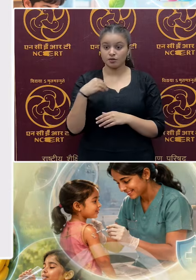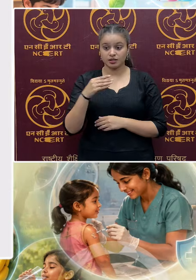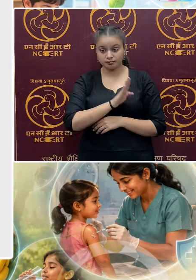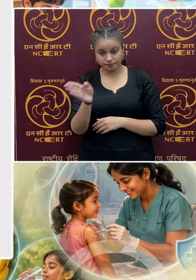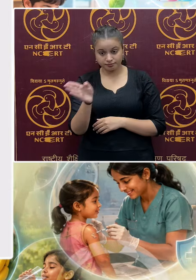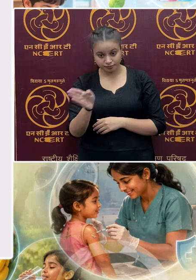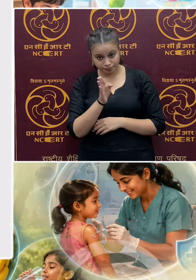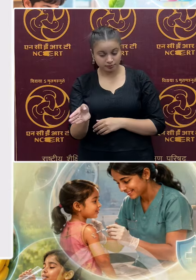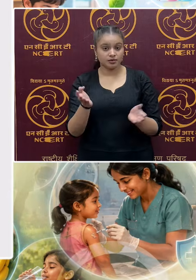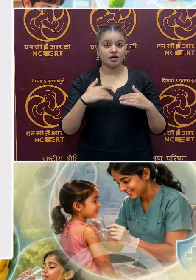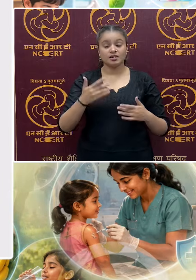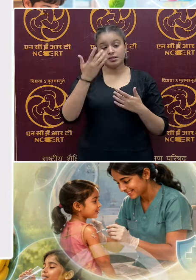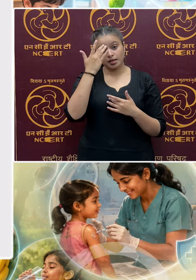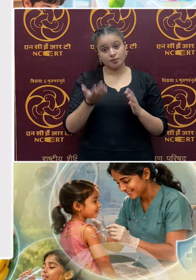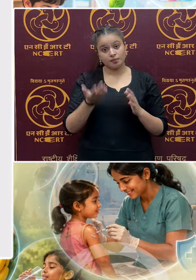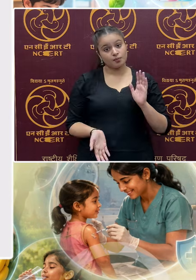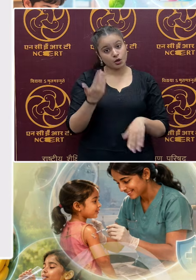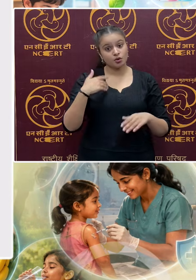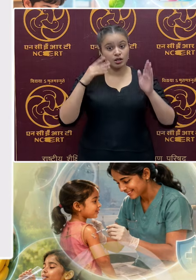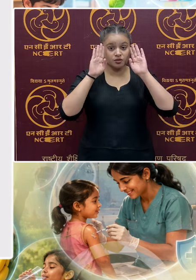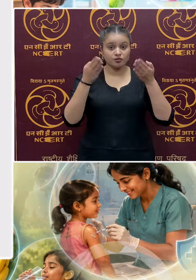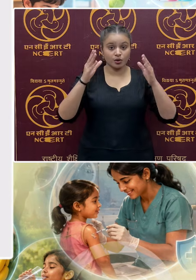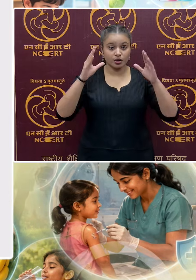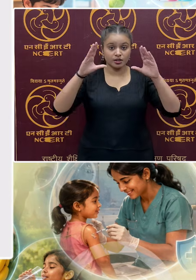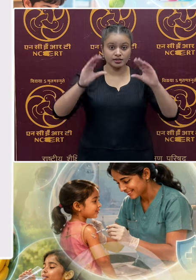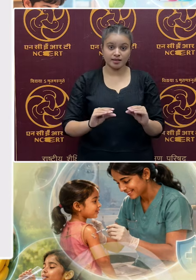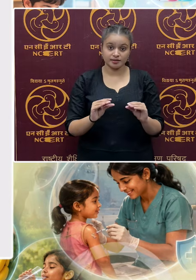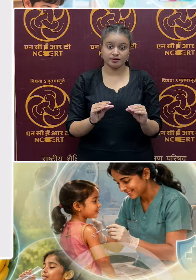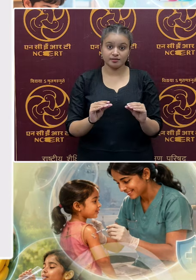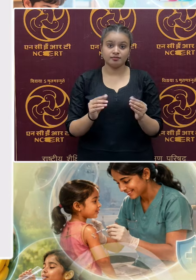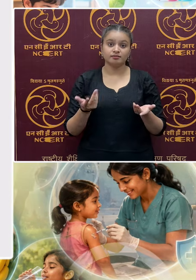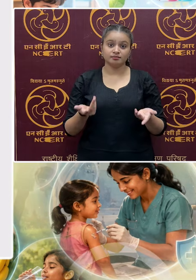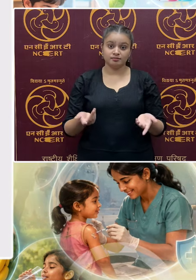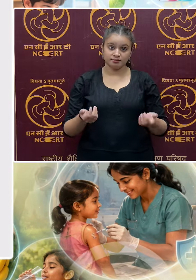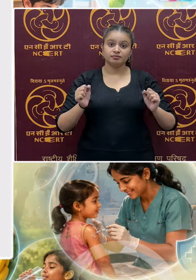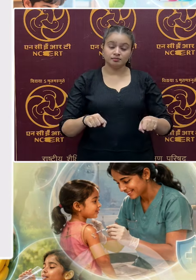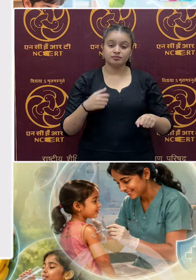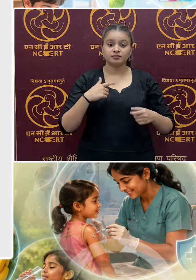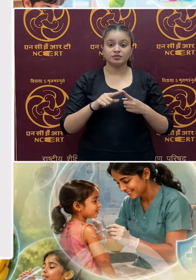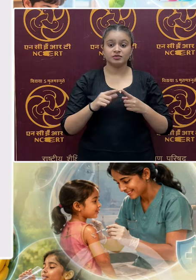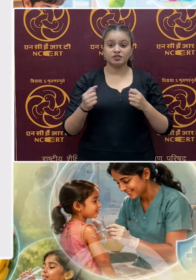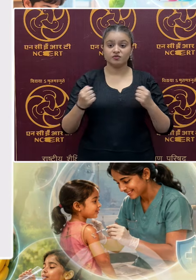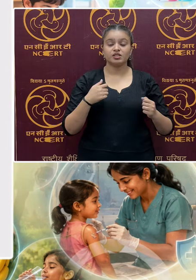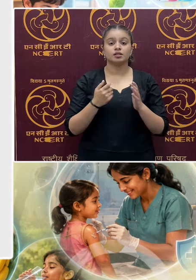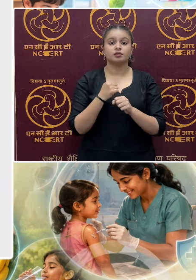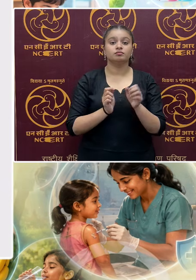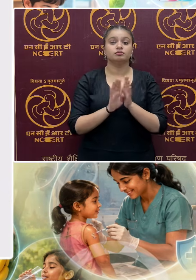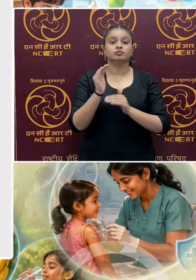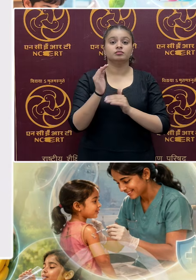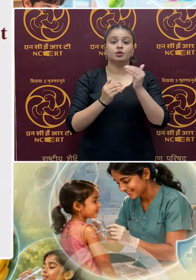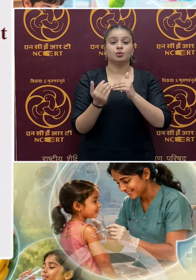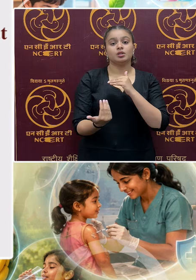हैं, बीमारी ज़्यादा होती है, अटेंटिवनेस कम होती है, उस वजह से फ़िज़िकल ग्रोथ भी हैम्पर हो सकती